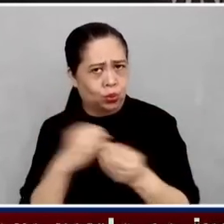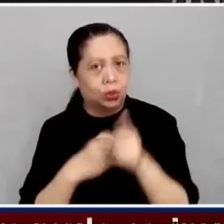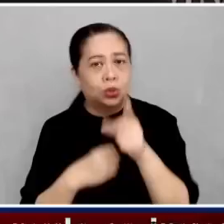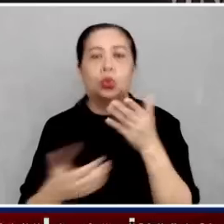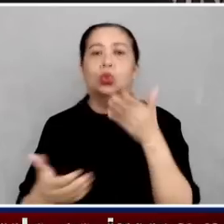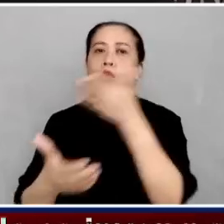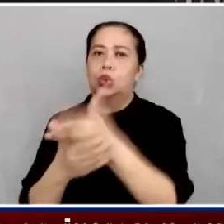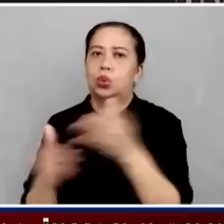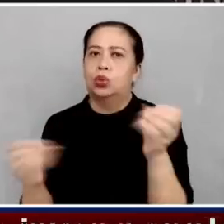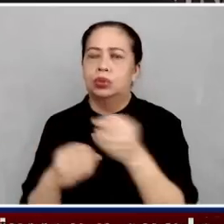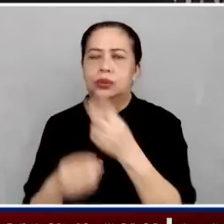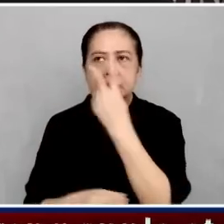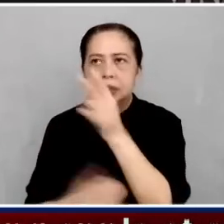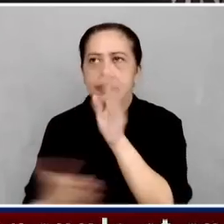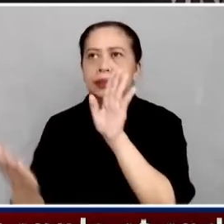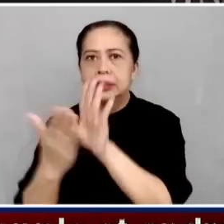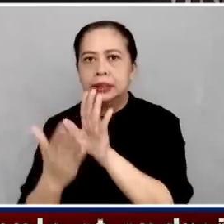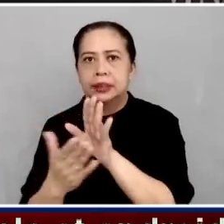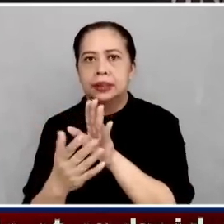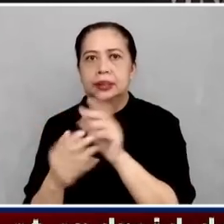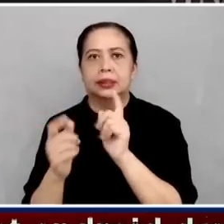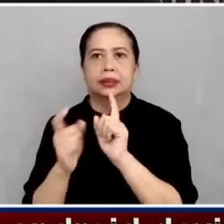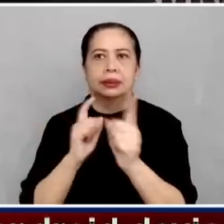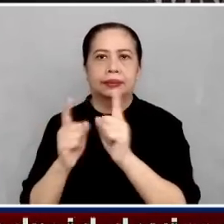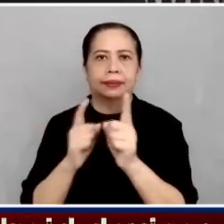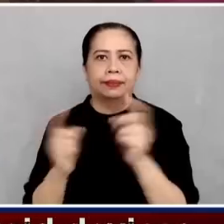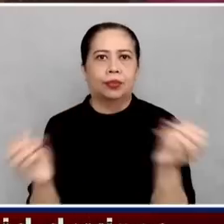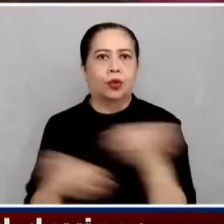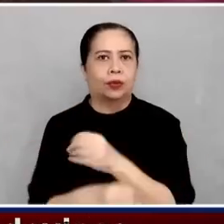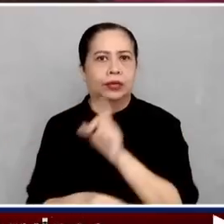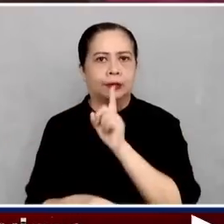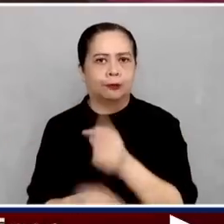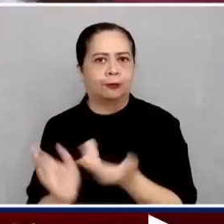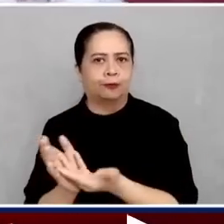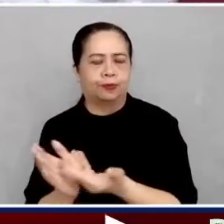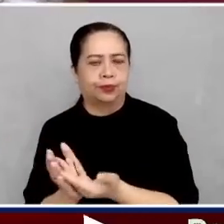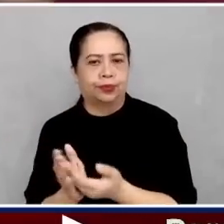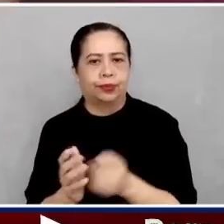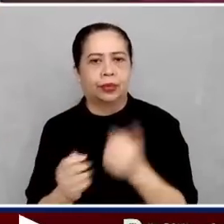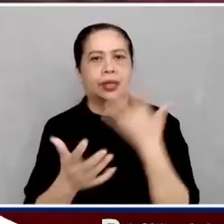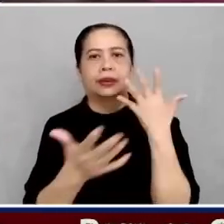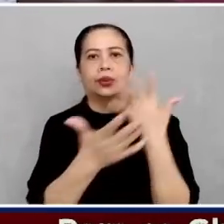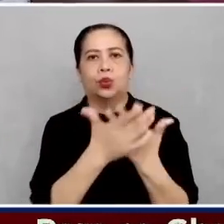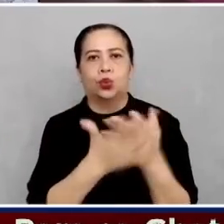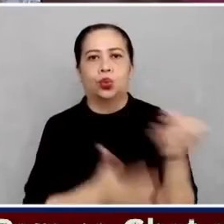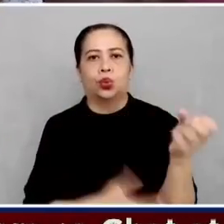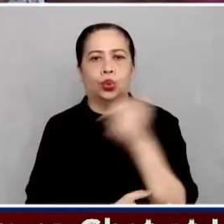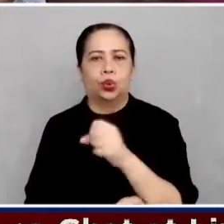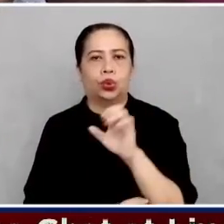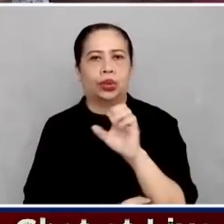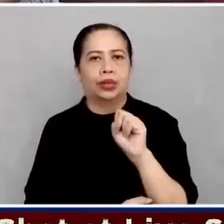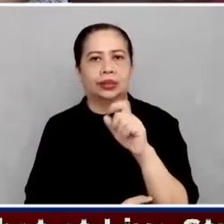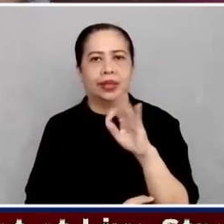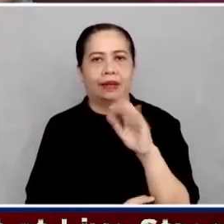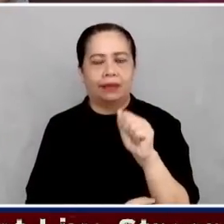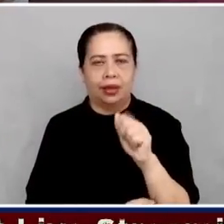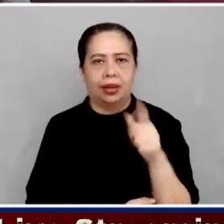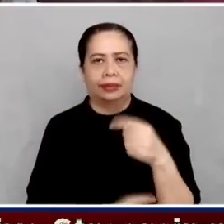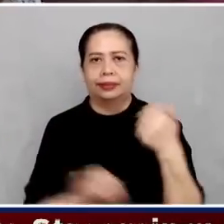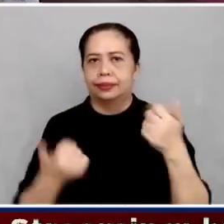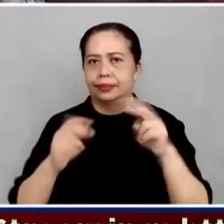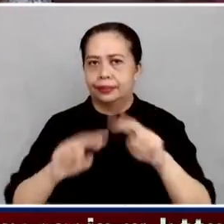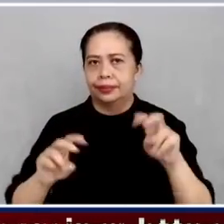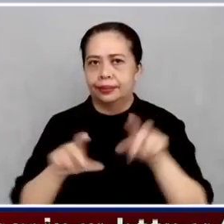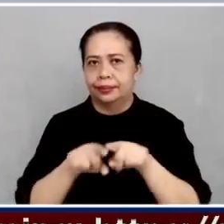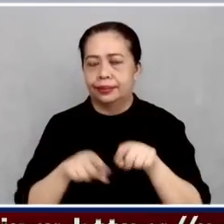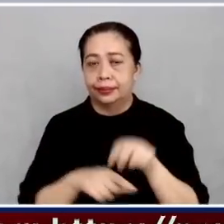iba pa rin yung magkipag-transact sa isang opisina. Kulong si Batapa sa kasong estafa habang iniimbestigahan din